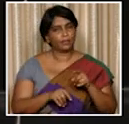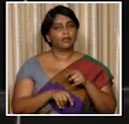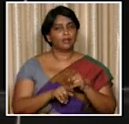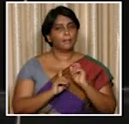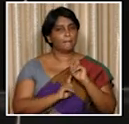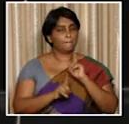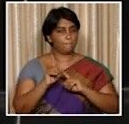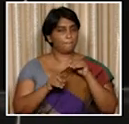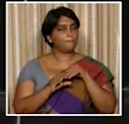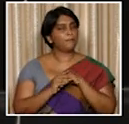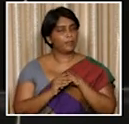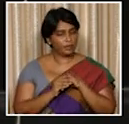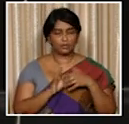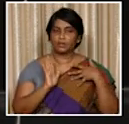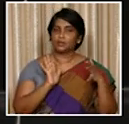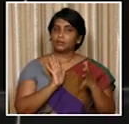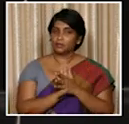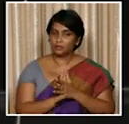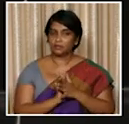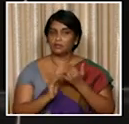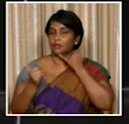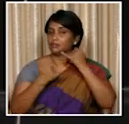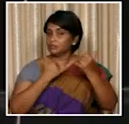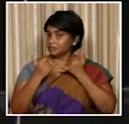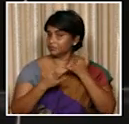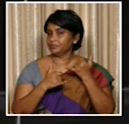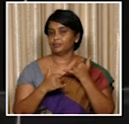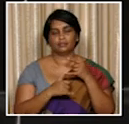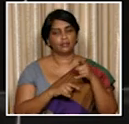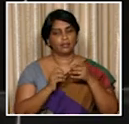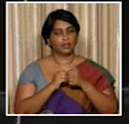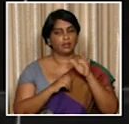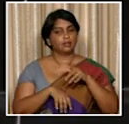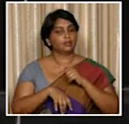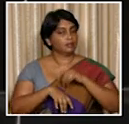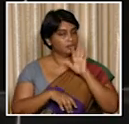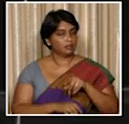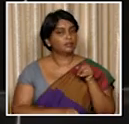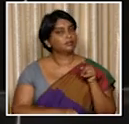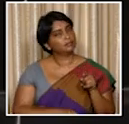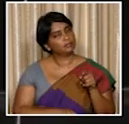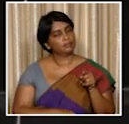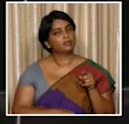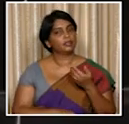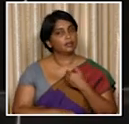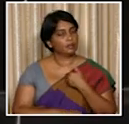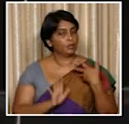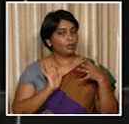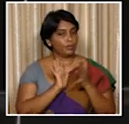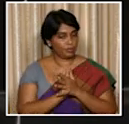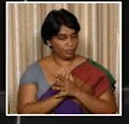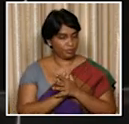அழைப்பு விடுத்து ஏன் இன்னும் பாராளுமன்றத்துக்கு இவர் அழைத்து வரப்படவில்லை என்று கேள்வி கேட்கின்ற ஒருவராக நான் அங்கு கண்டேன். அது